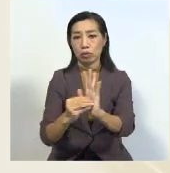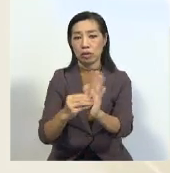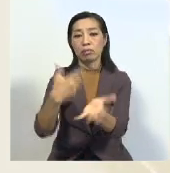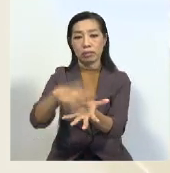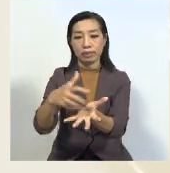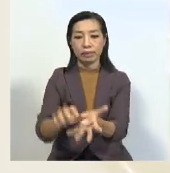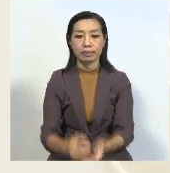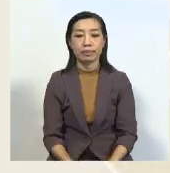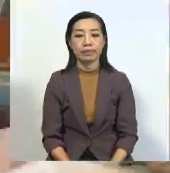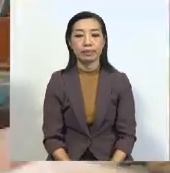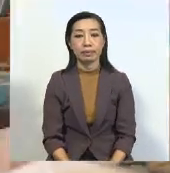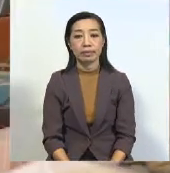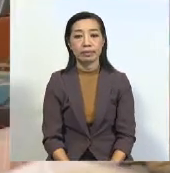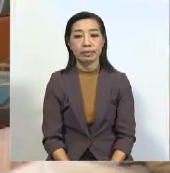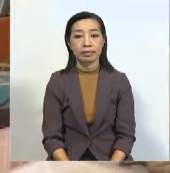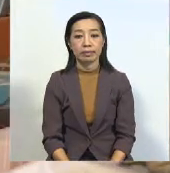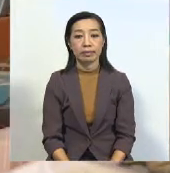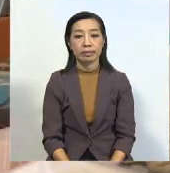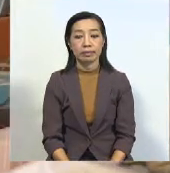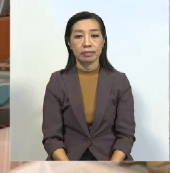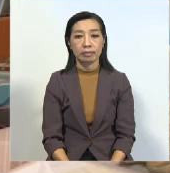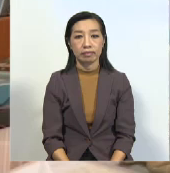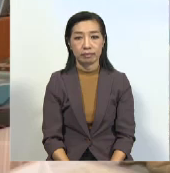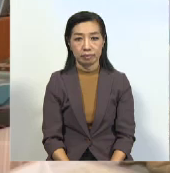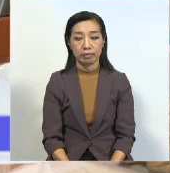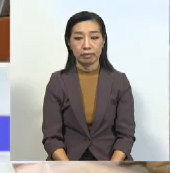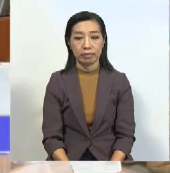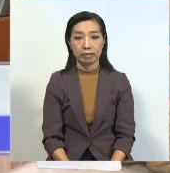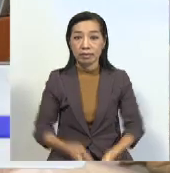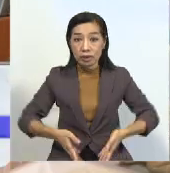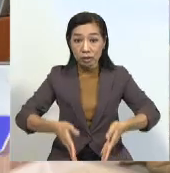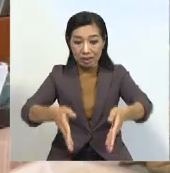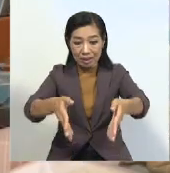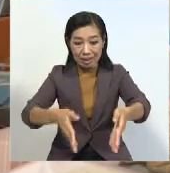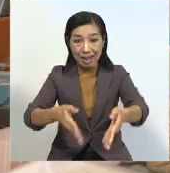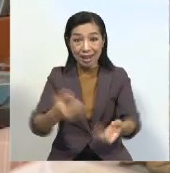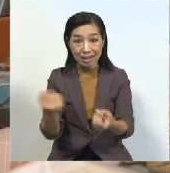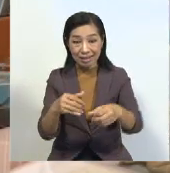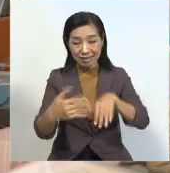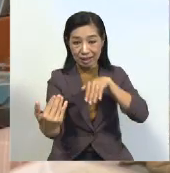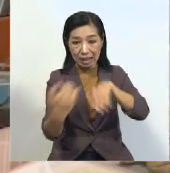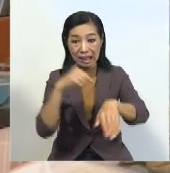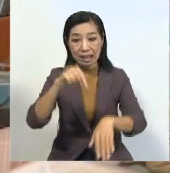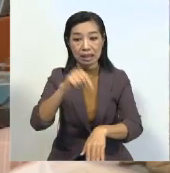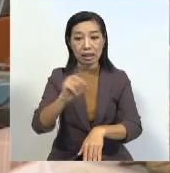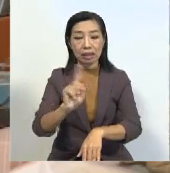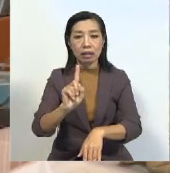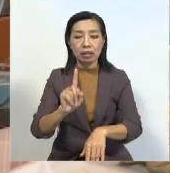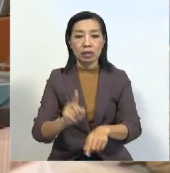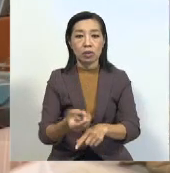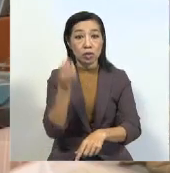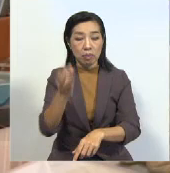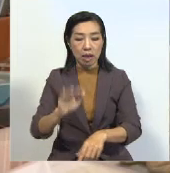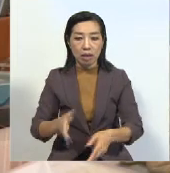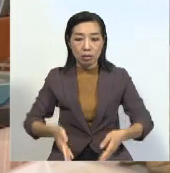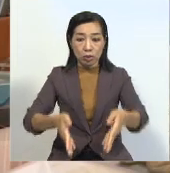ค่ะ เส้นทางที่จะใช้ก็โดยปกติก็จะใช้ขึ้นพระราม